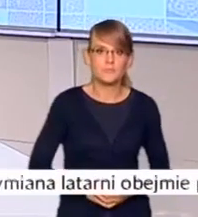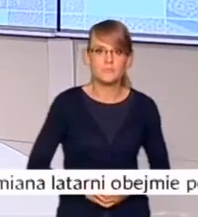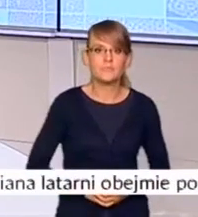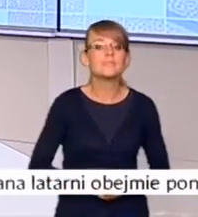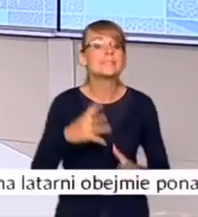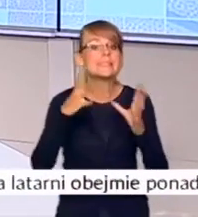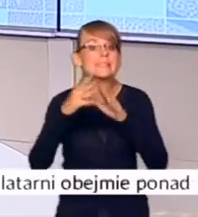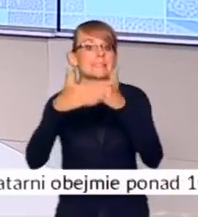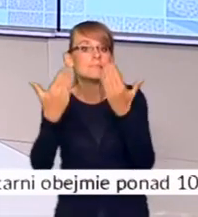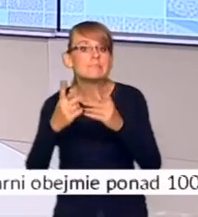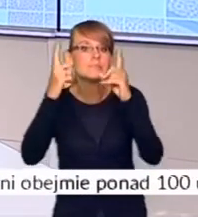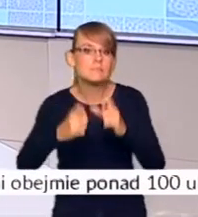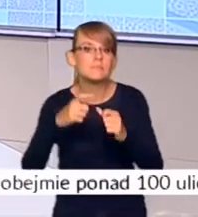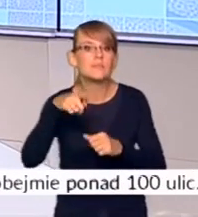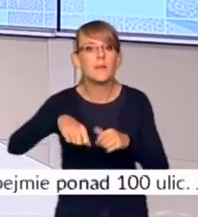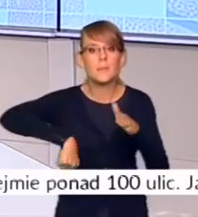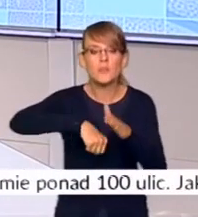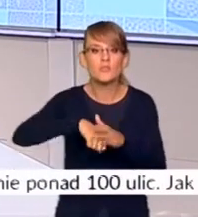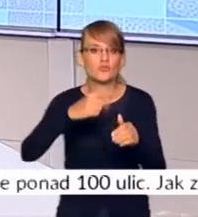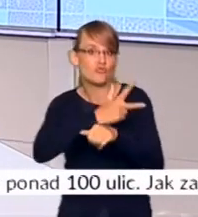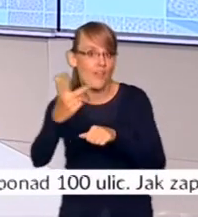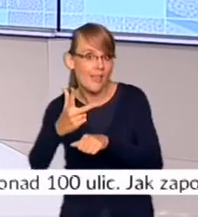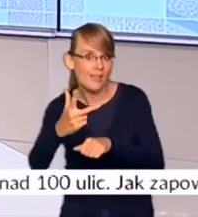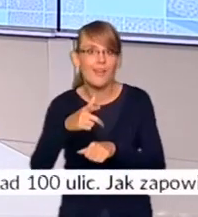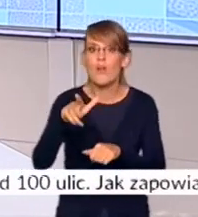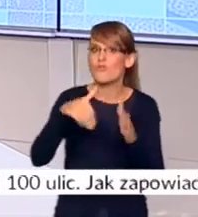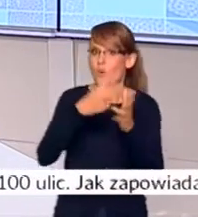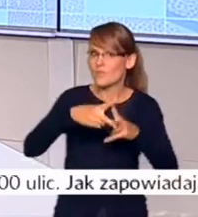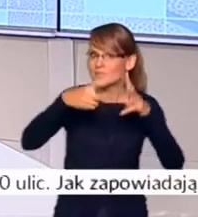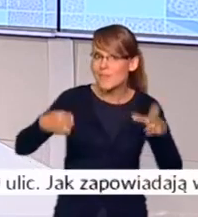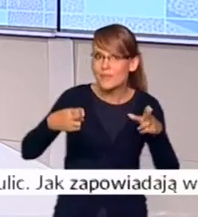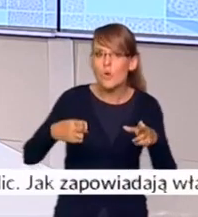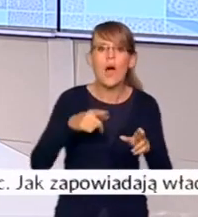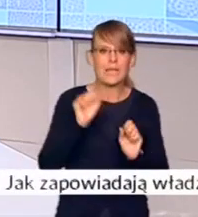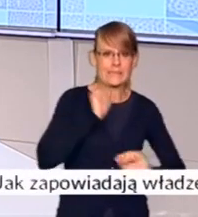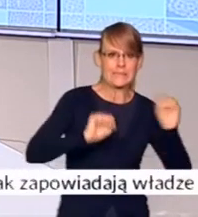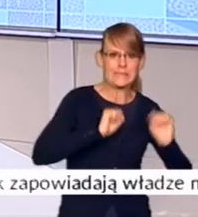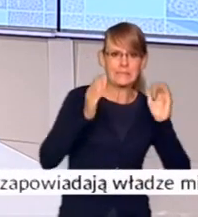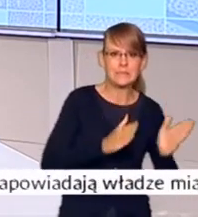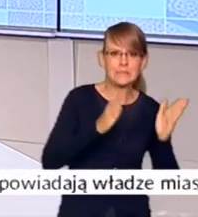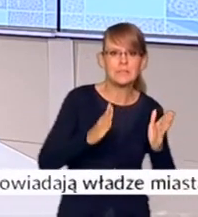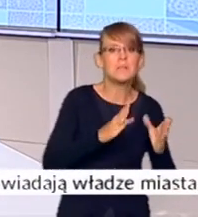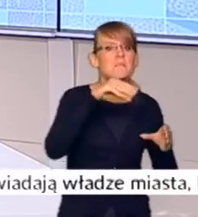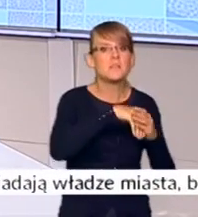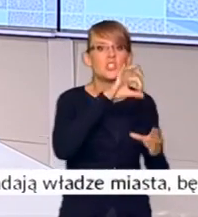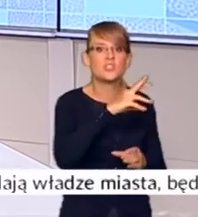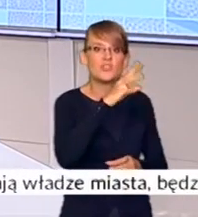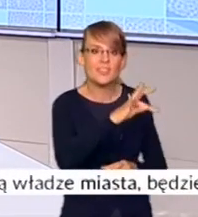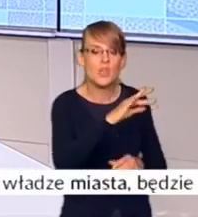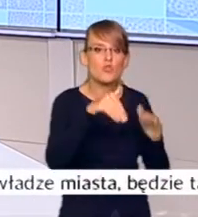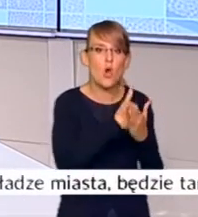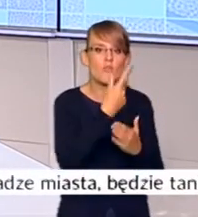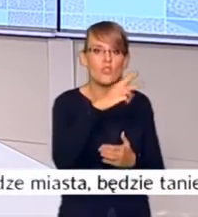Za 10 dni ruszają rozgrywki piłkarskiej trzeciej ligi. Do nowego sezonu intensywnie przygotowuje się m.in. Świt Nowy